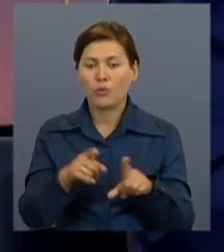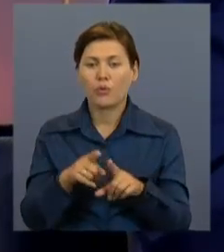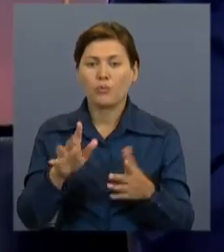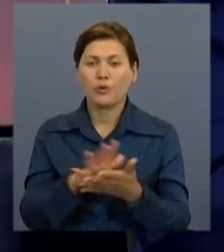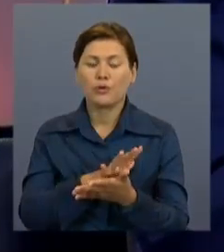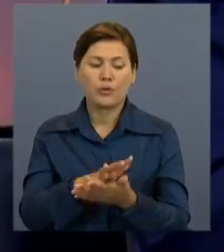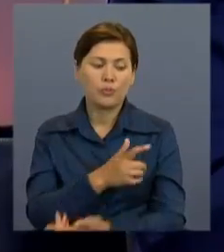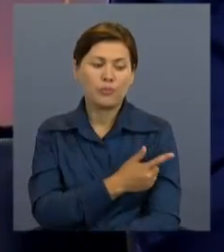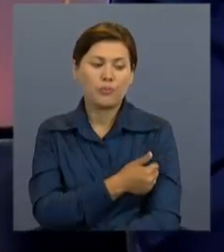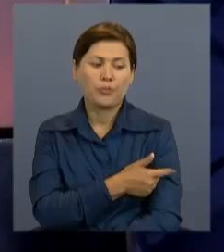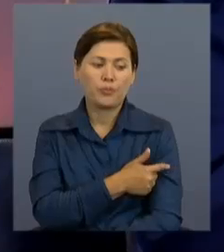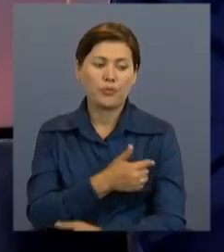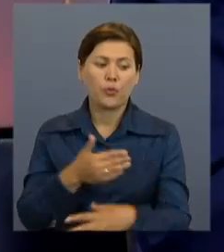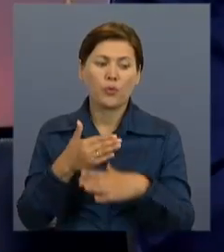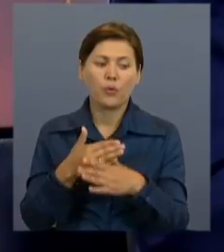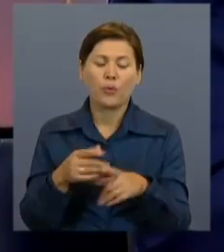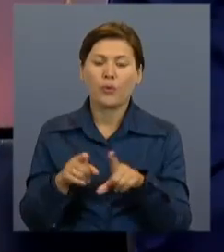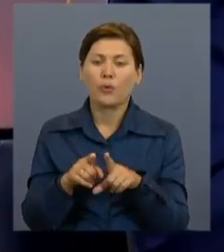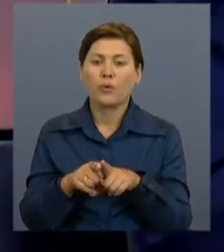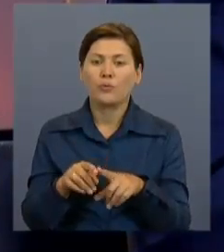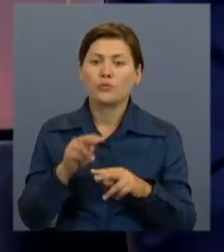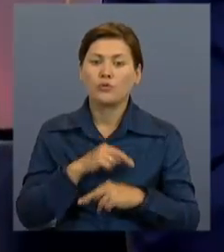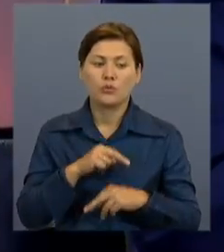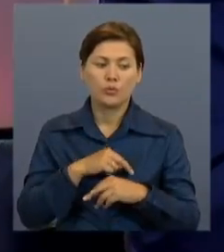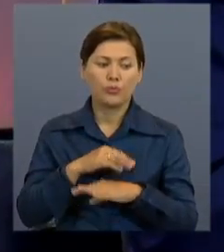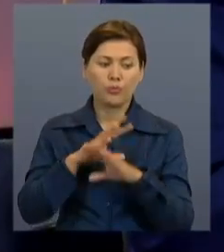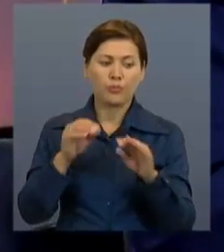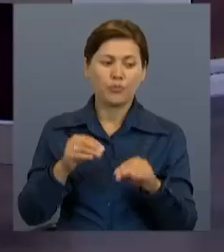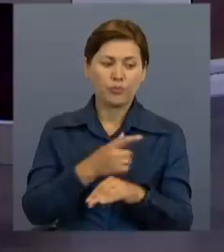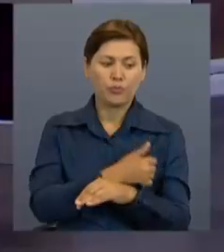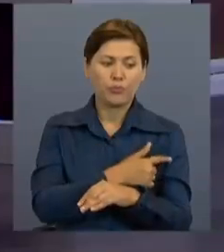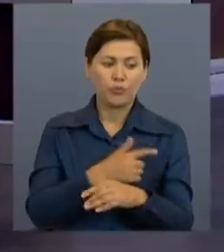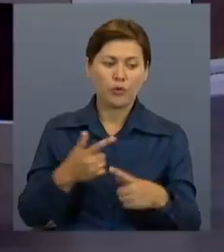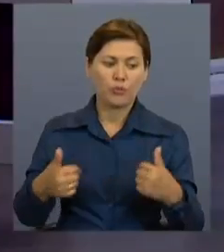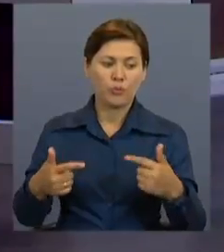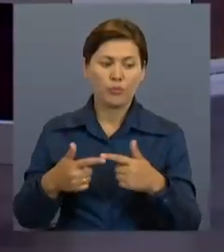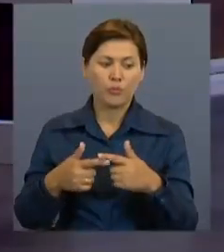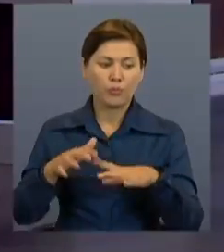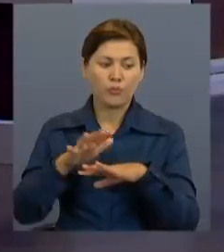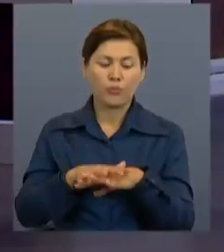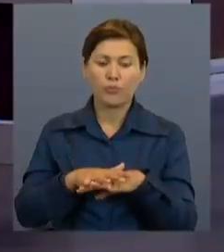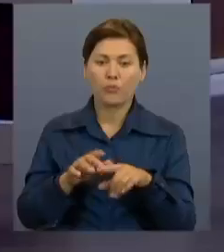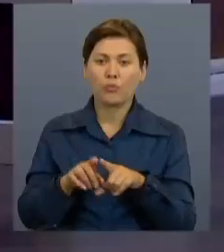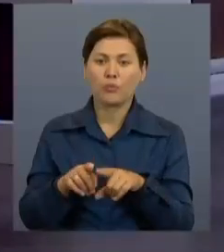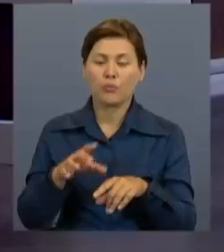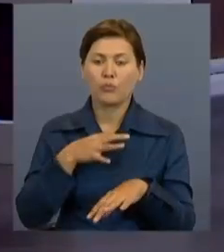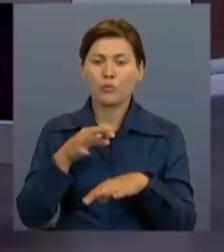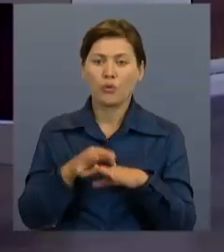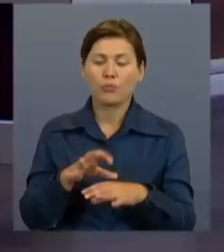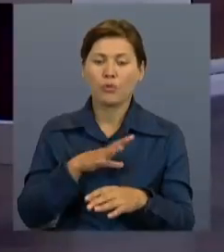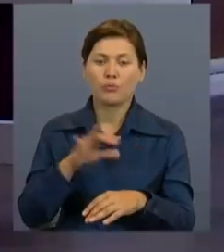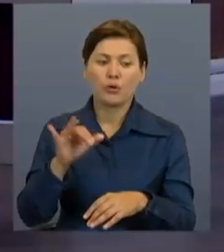тегін медициналық көмектің аясында жұмыс жасауға ынталы барлық медициналық ұйымдардың базасы дерек қоры жасалған болатын.